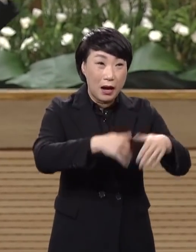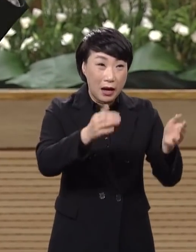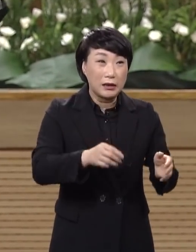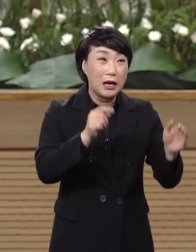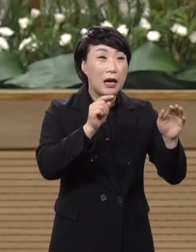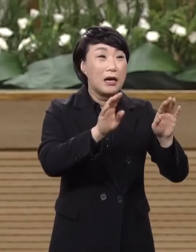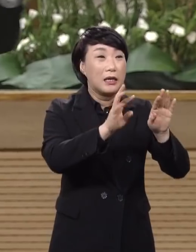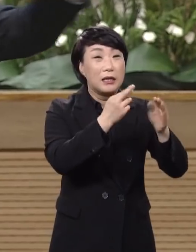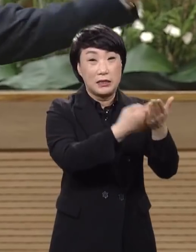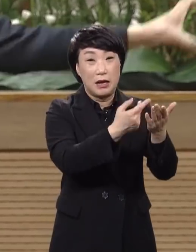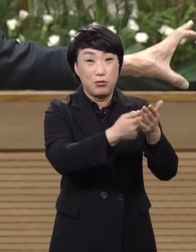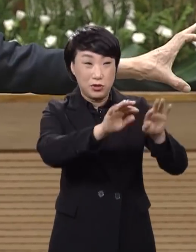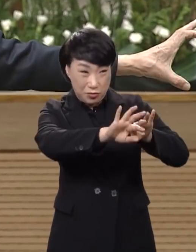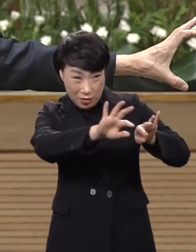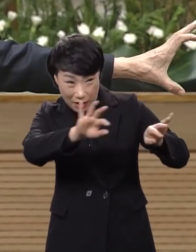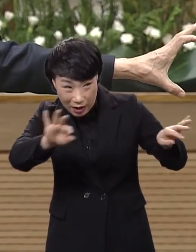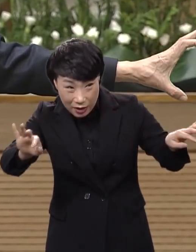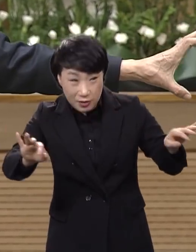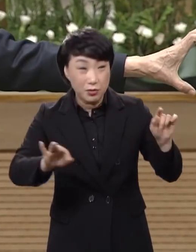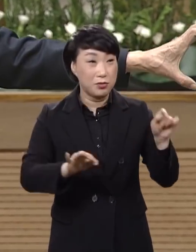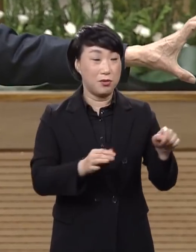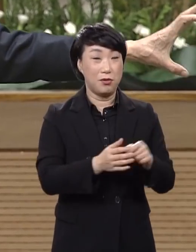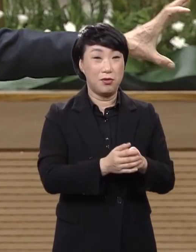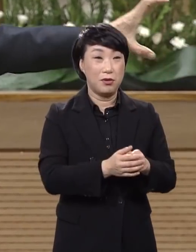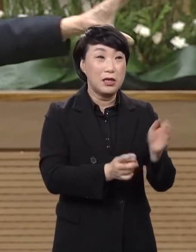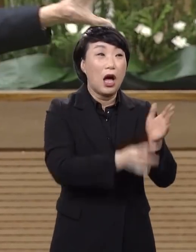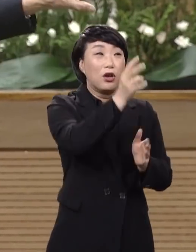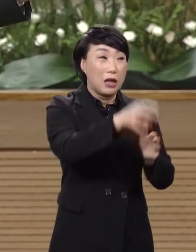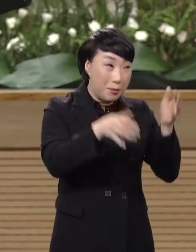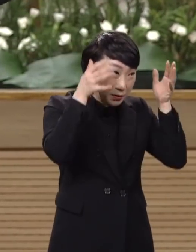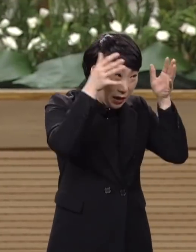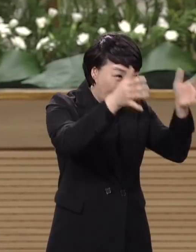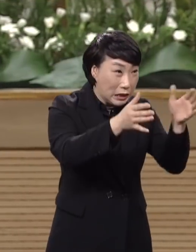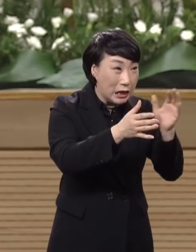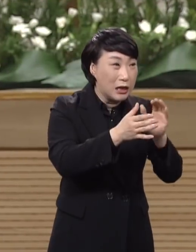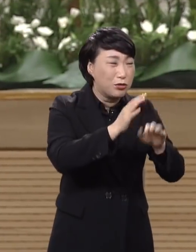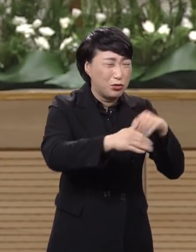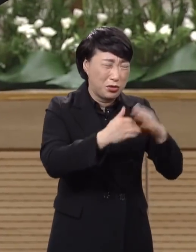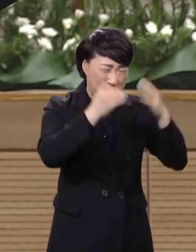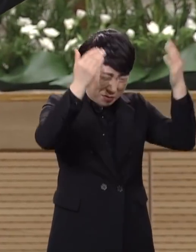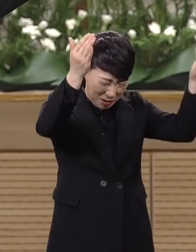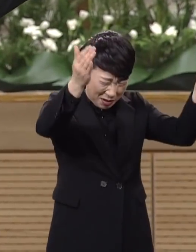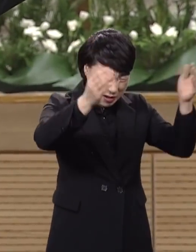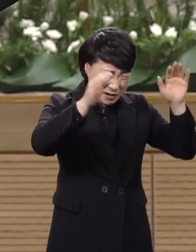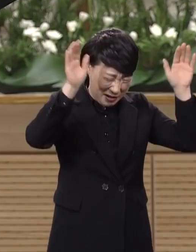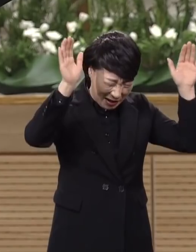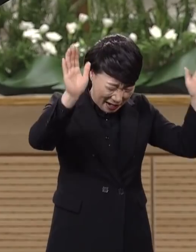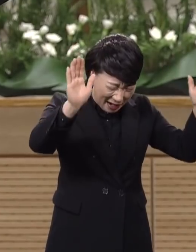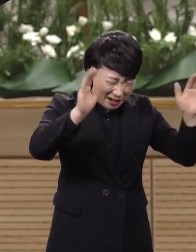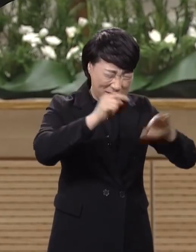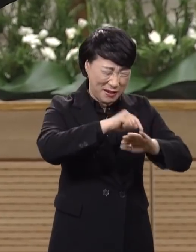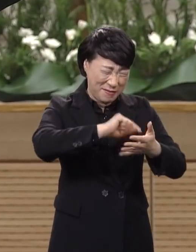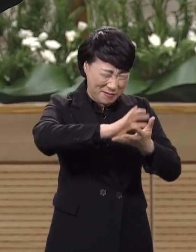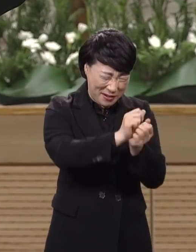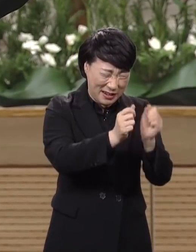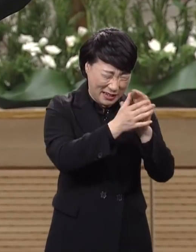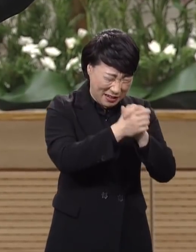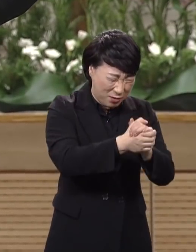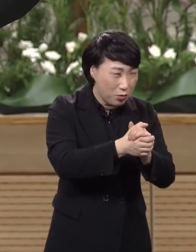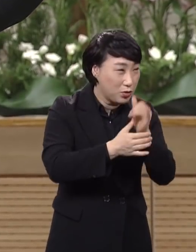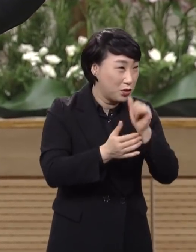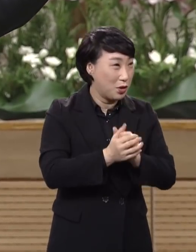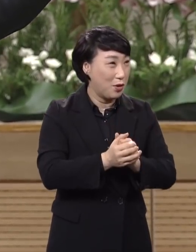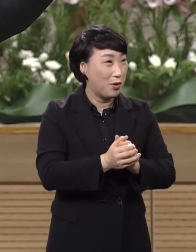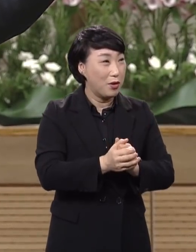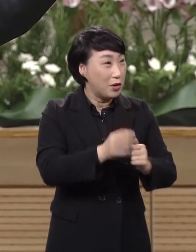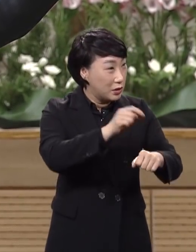들어오면 창문을 확 열고 예루살렘을 향하여 두 손을 번쩍 들고 애절하게 기도합니다.